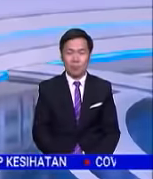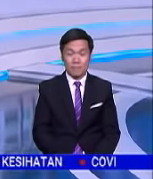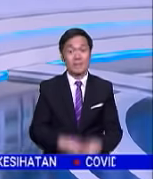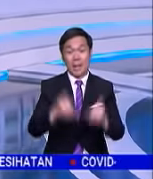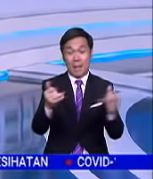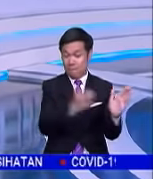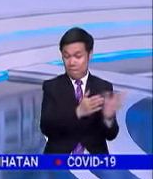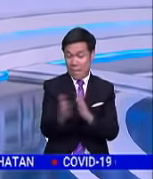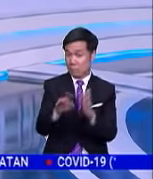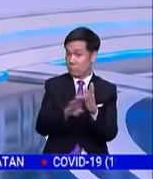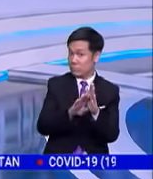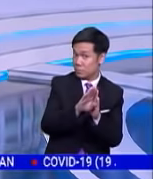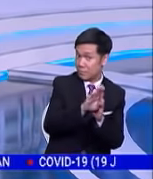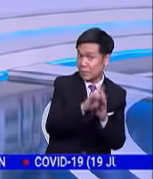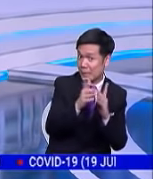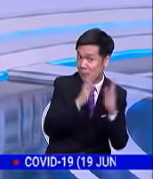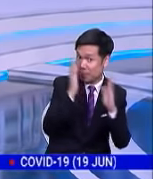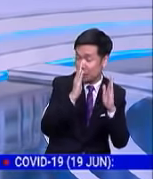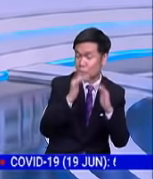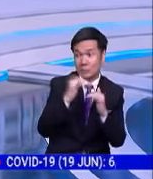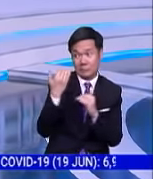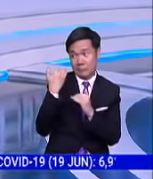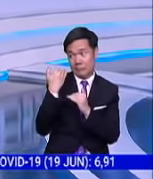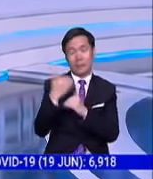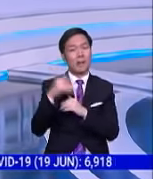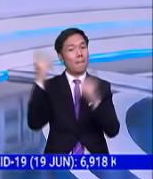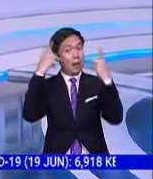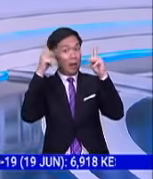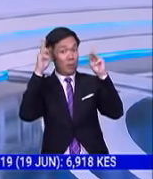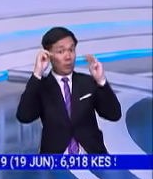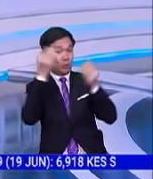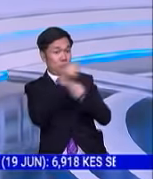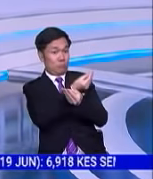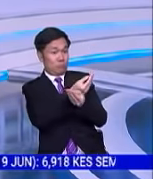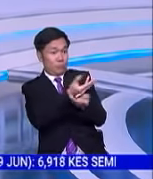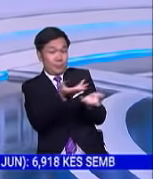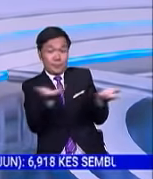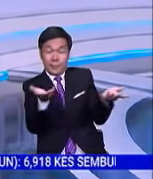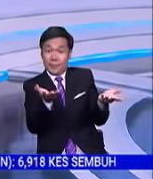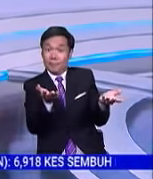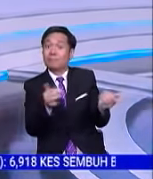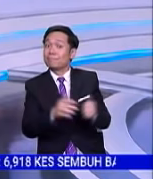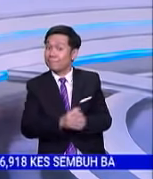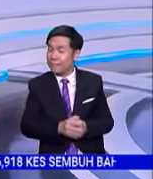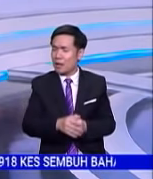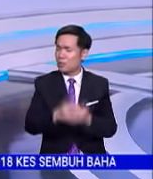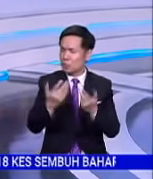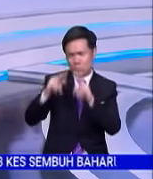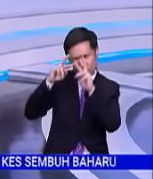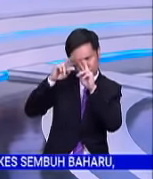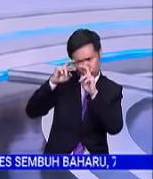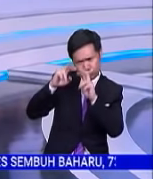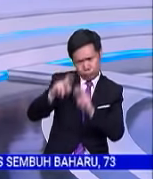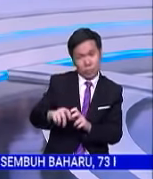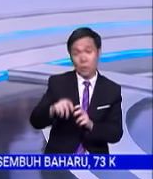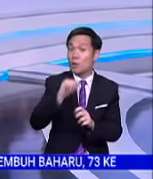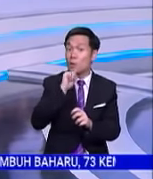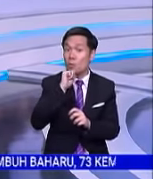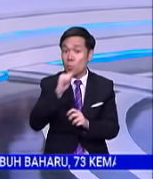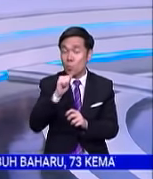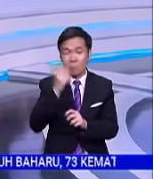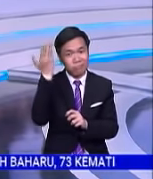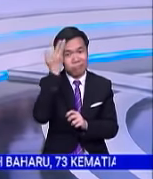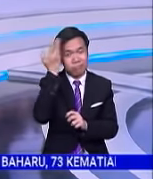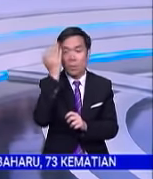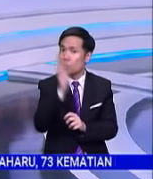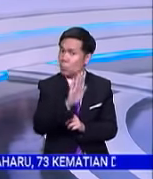Pelan pemulihan negara seperti diumumkan Perdana Menteri baru-baru ini dibuat berdasarkan perancangan teliti dan tidak dirangka secara